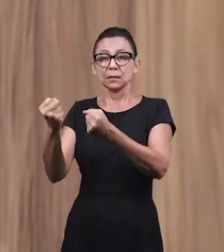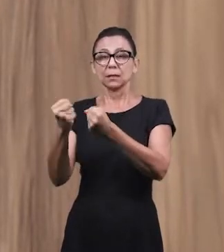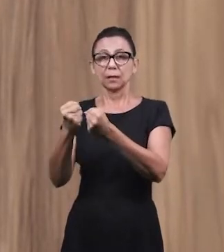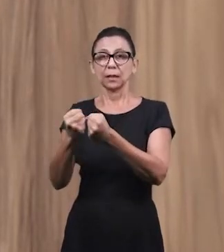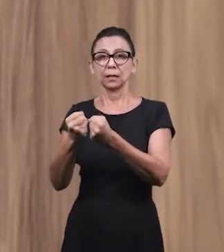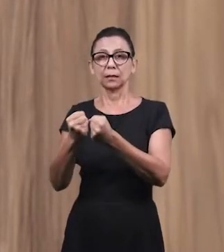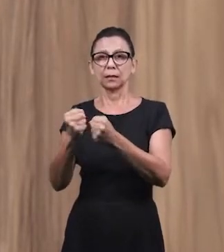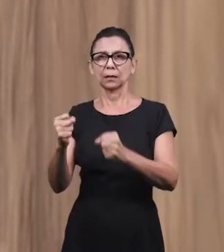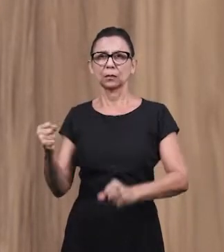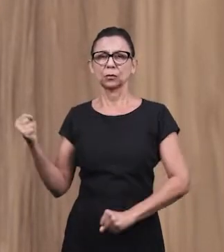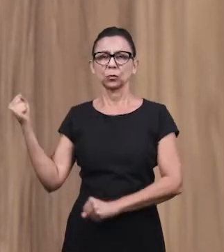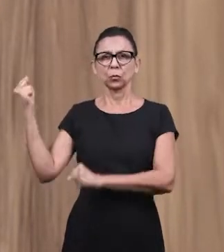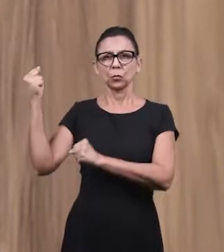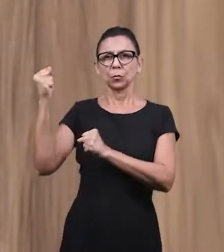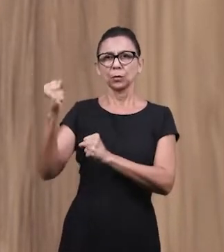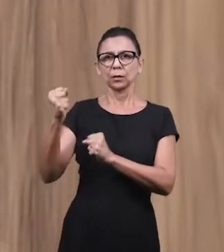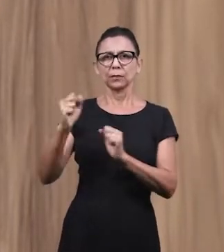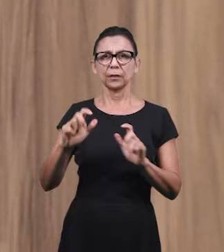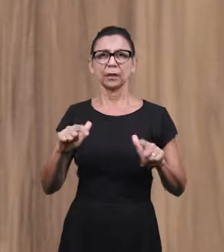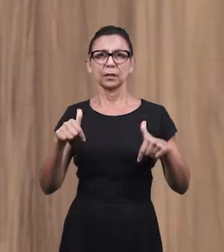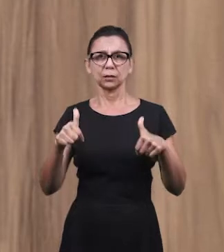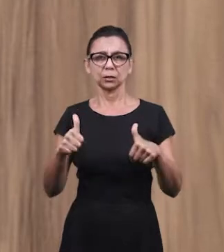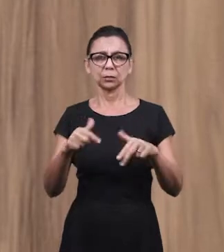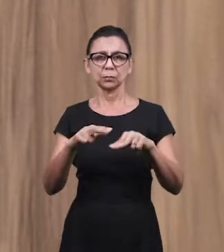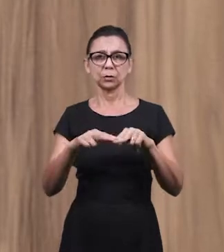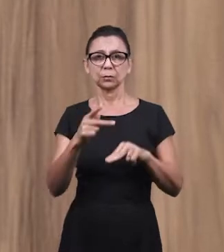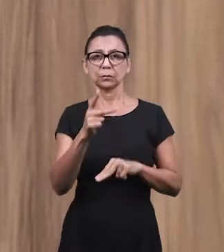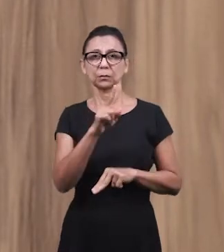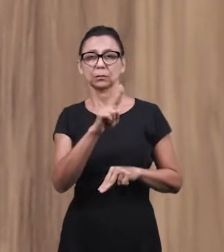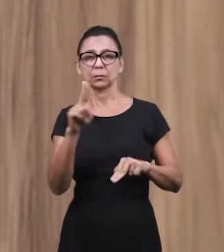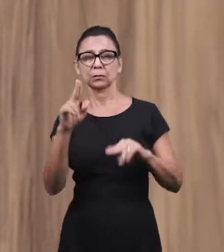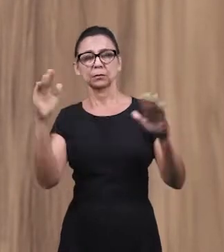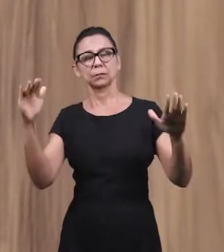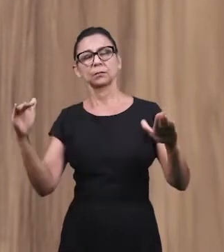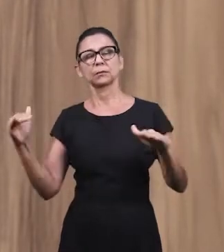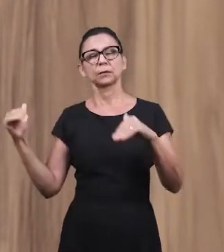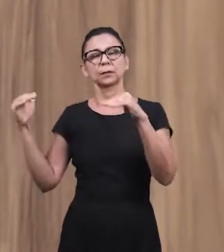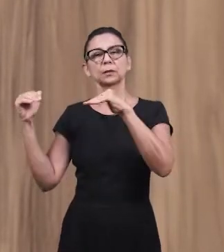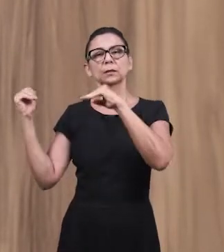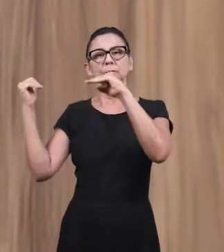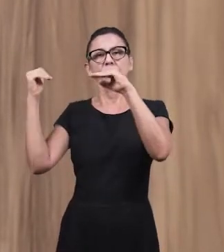opérer pour que ton nom, seulement ton nom,